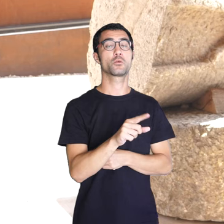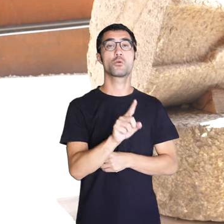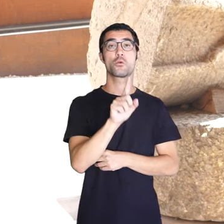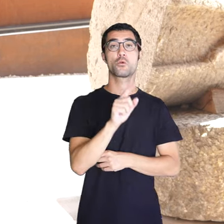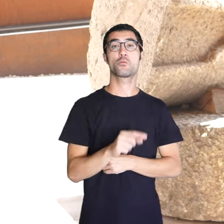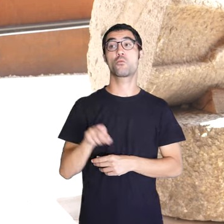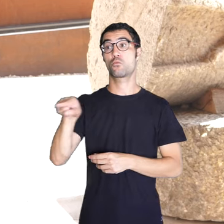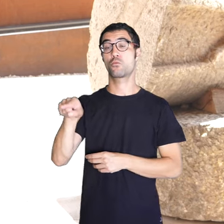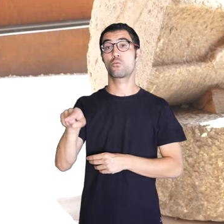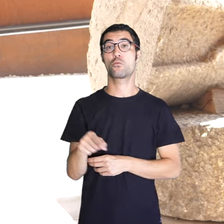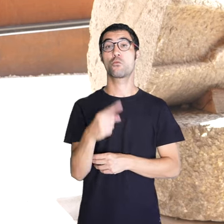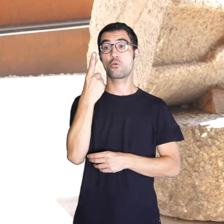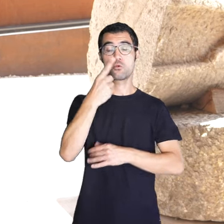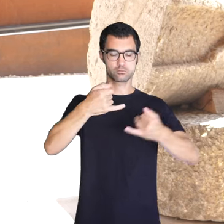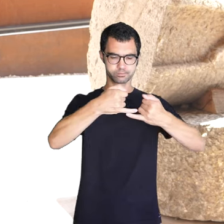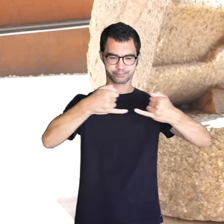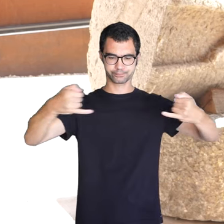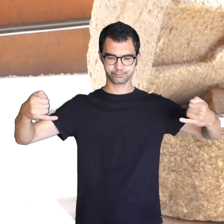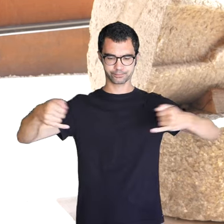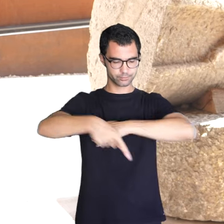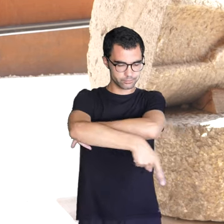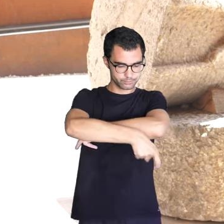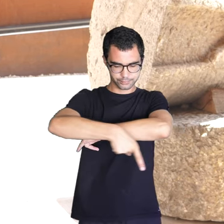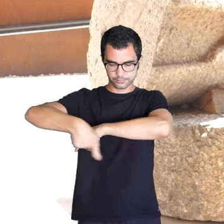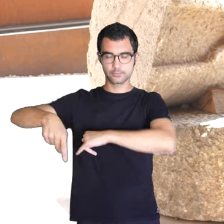una que pescava de palanca de superfície